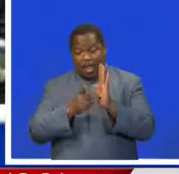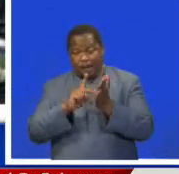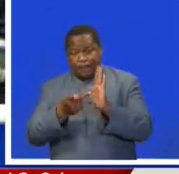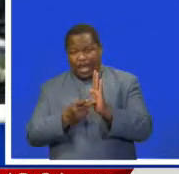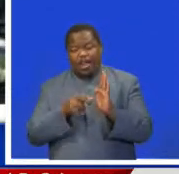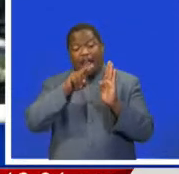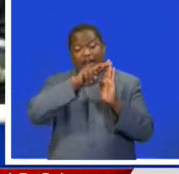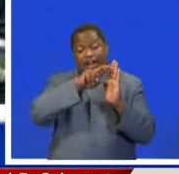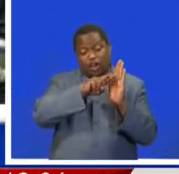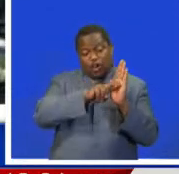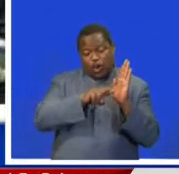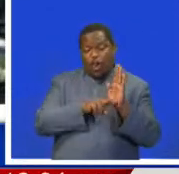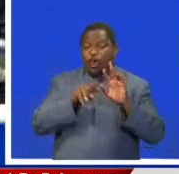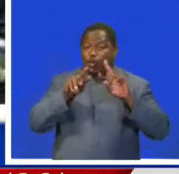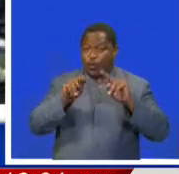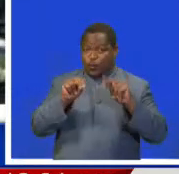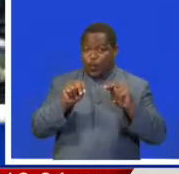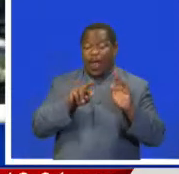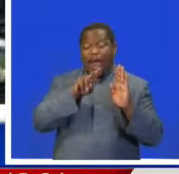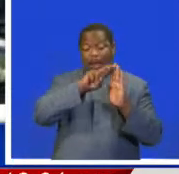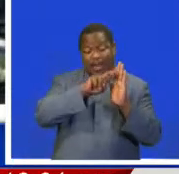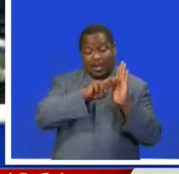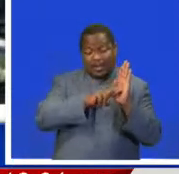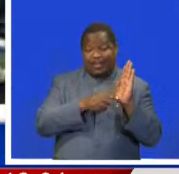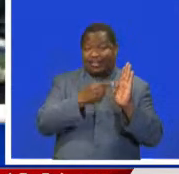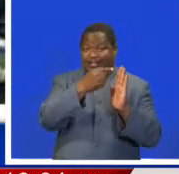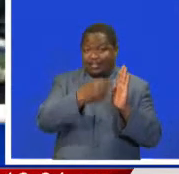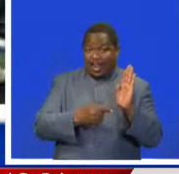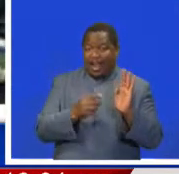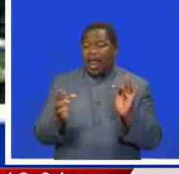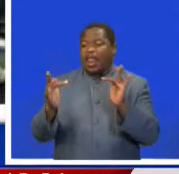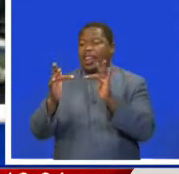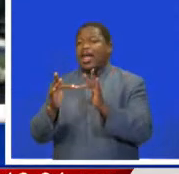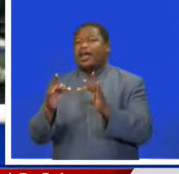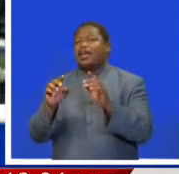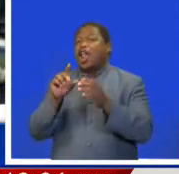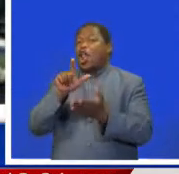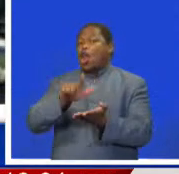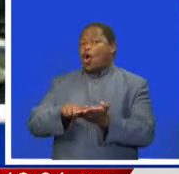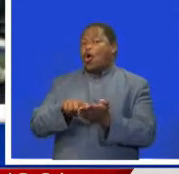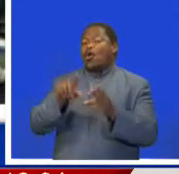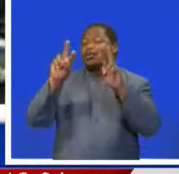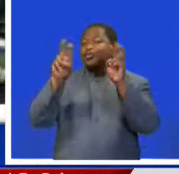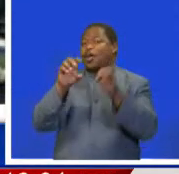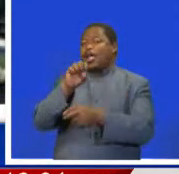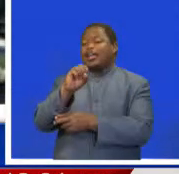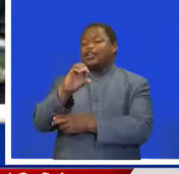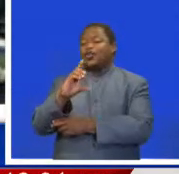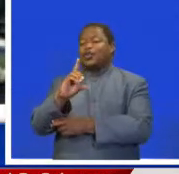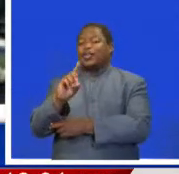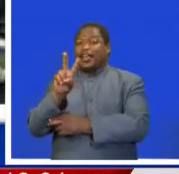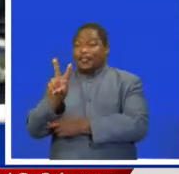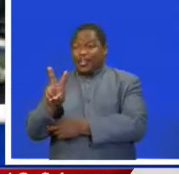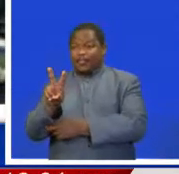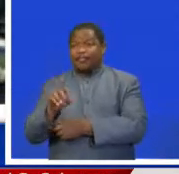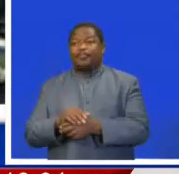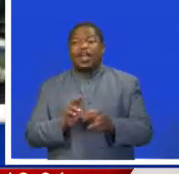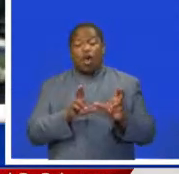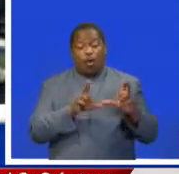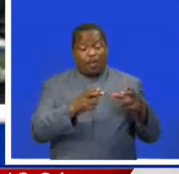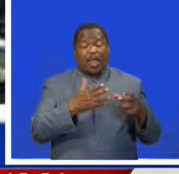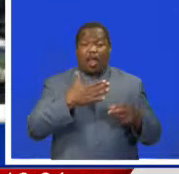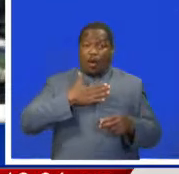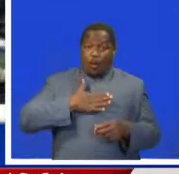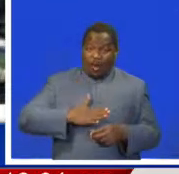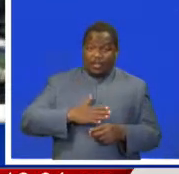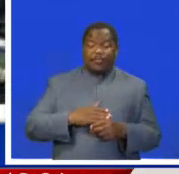ngikusho kweliphini landvunankulu uThemba Masuku lomsebenzi utawusita kakhulu ngeke uhleli komiti libe nelwati lolanele kusita sivese maswadi